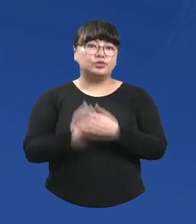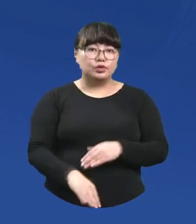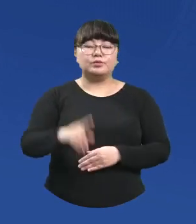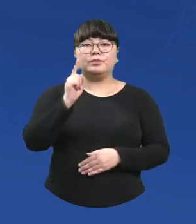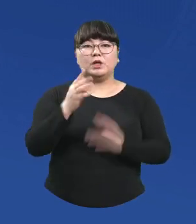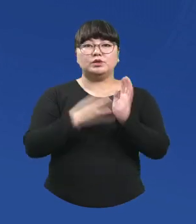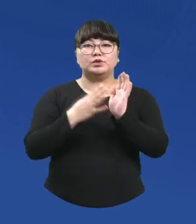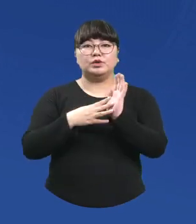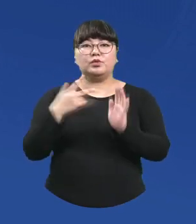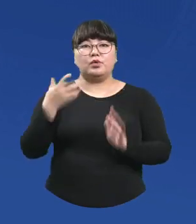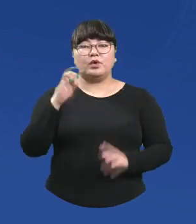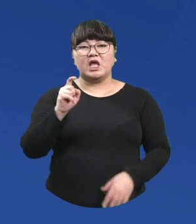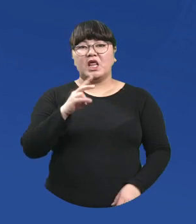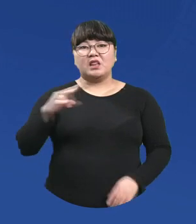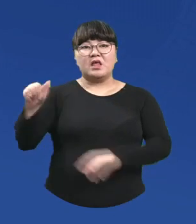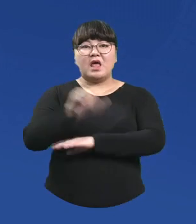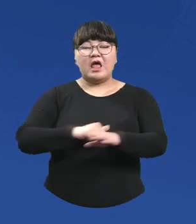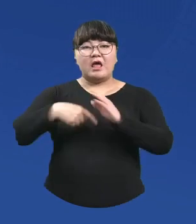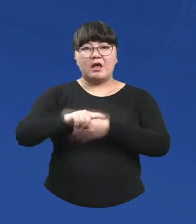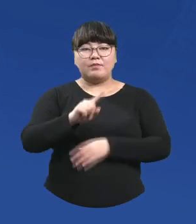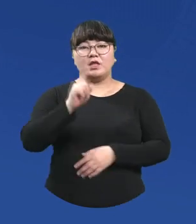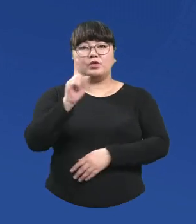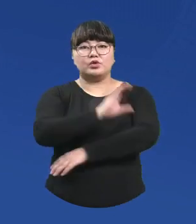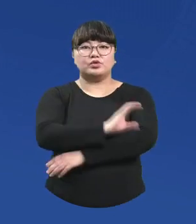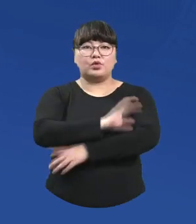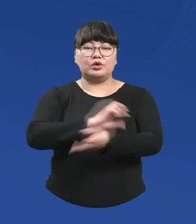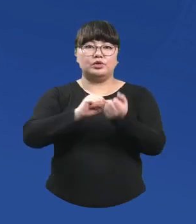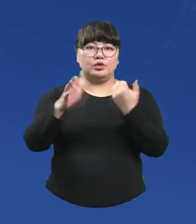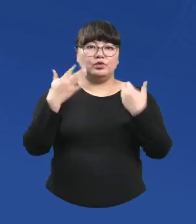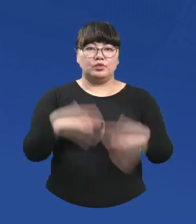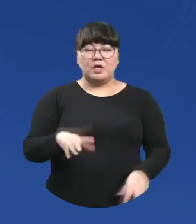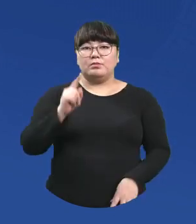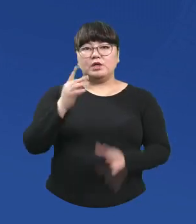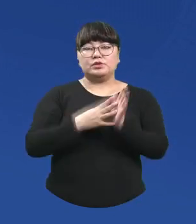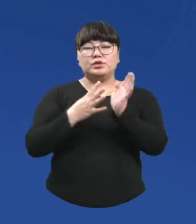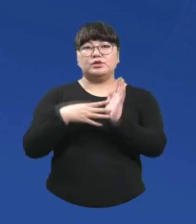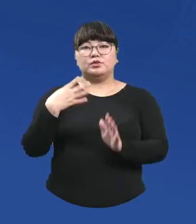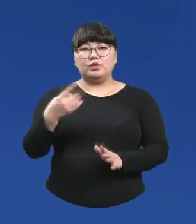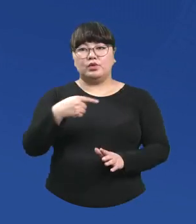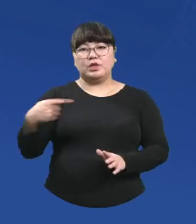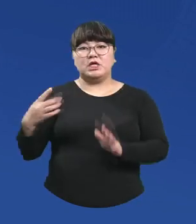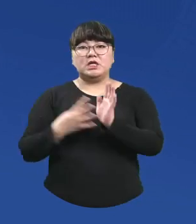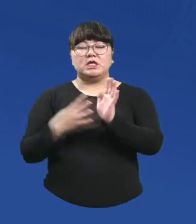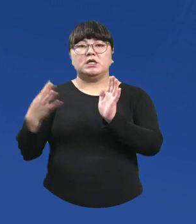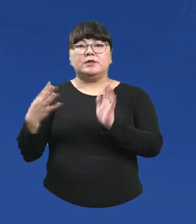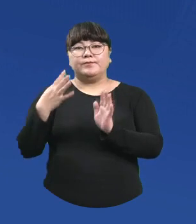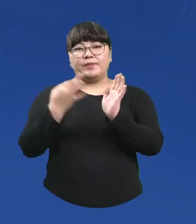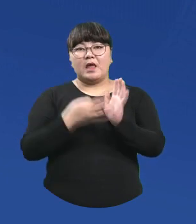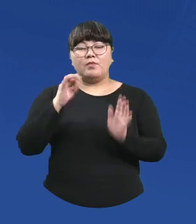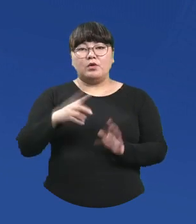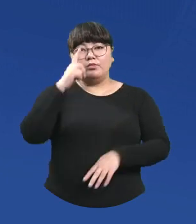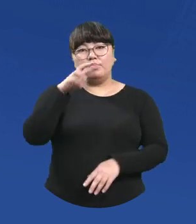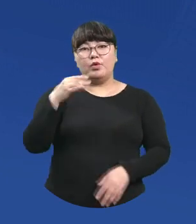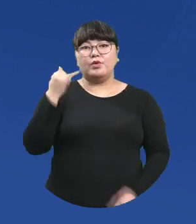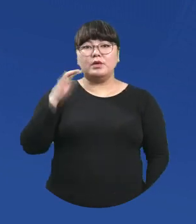төрсэн, 1993 онд Хинтээ аймгийн Өндөр Хаан сумын 1-р сургуулийг төгссөн, 1994-с